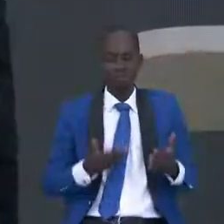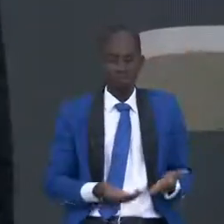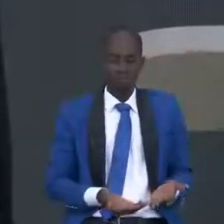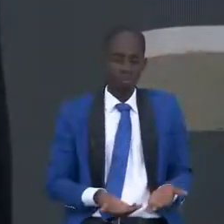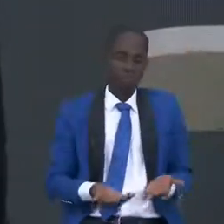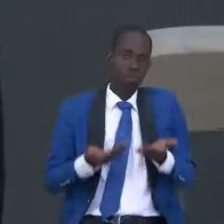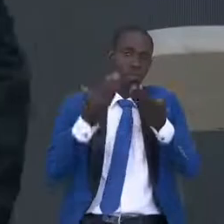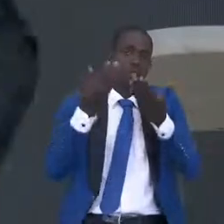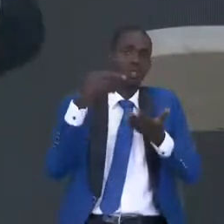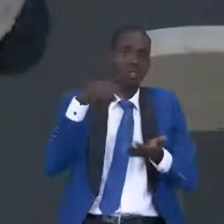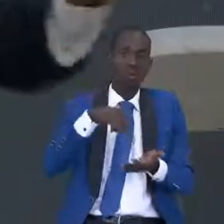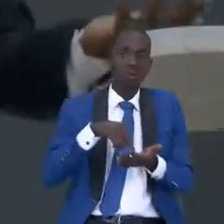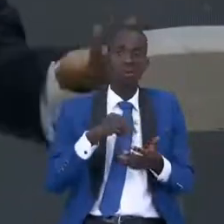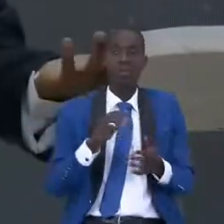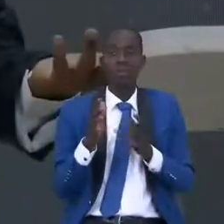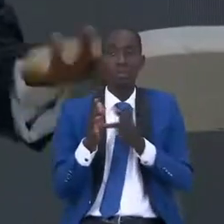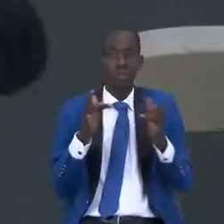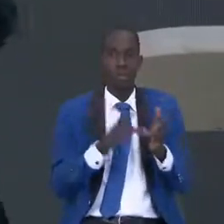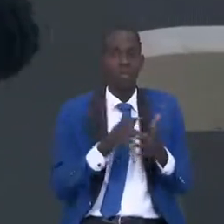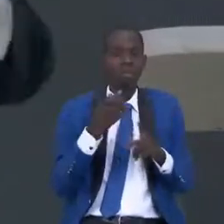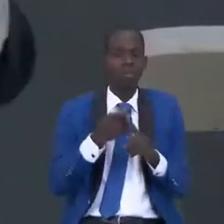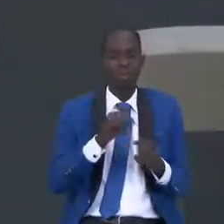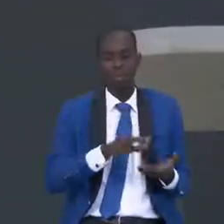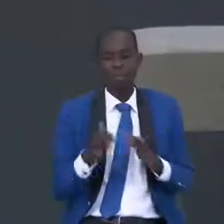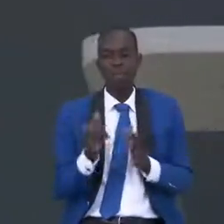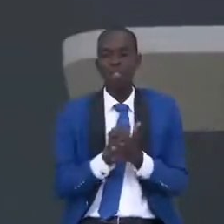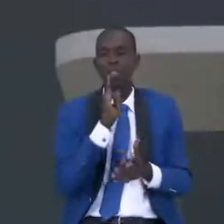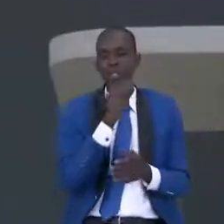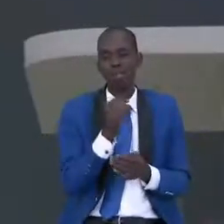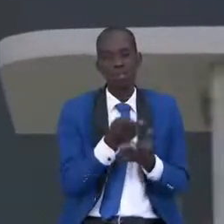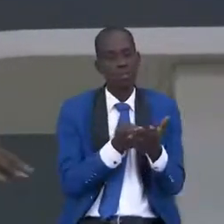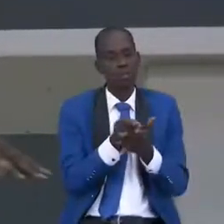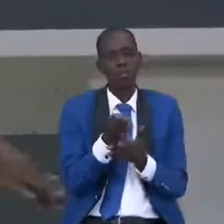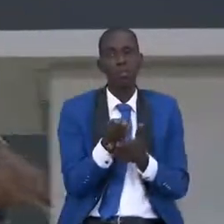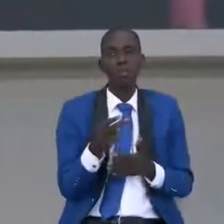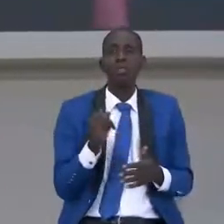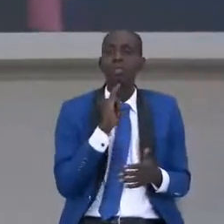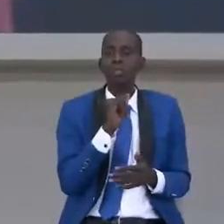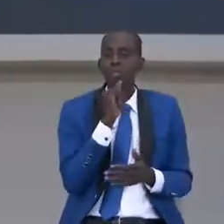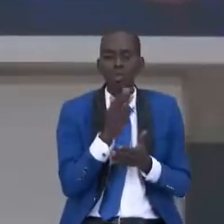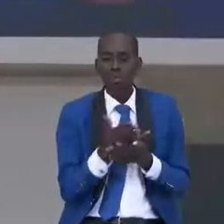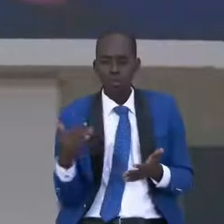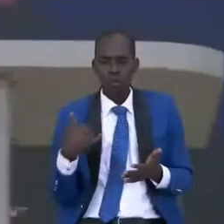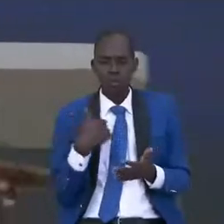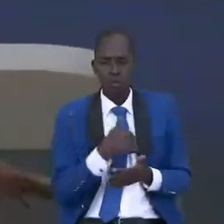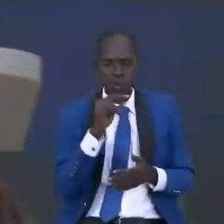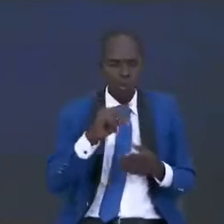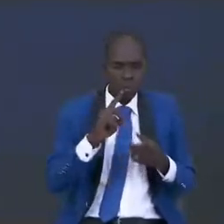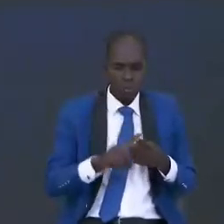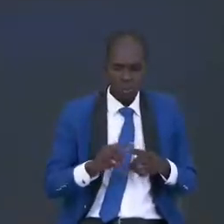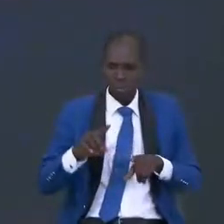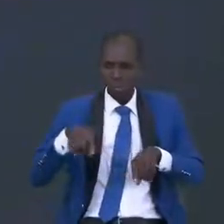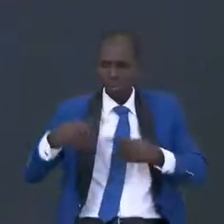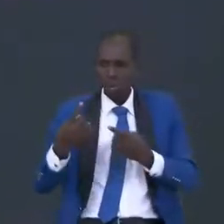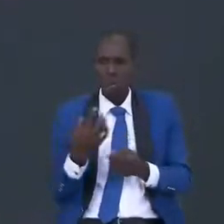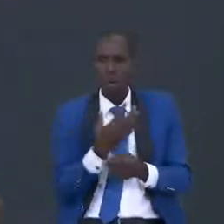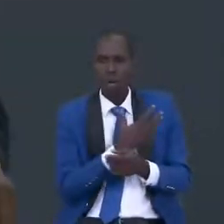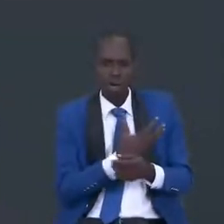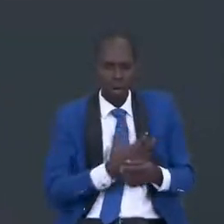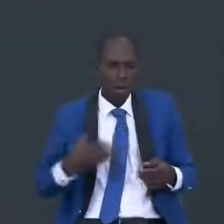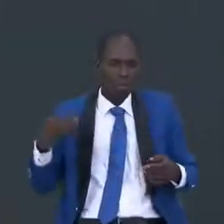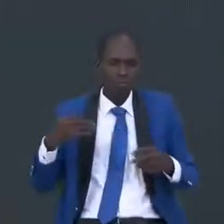a suscité Jésus d'entre les morts. C'est un fait, une réalité. Ce n'est pas quelque chose que nous devons aller creuser quelque part pour essayer